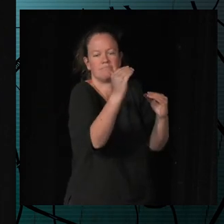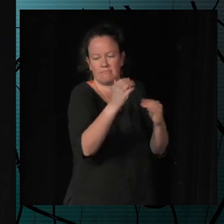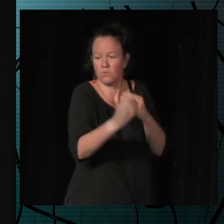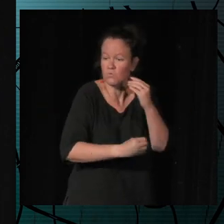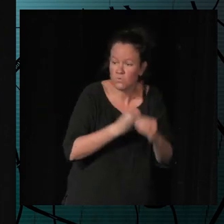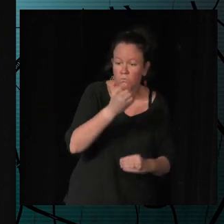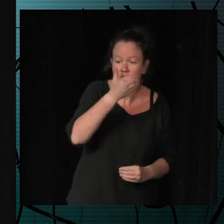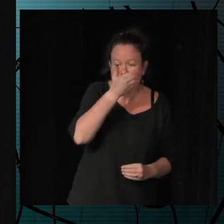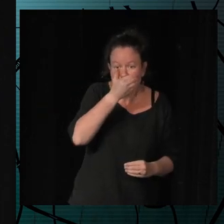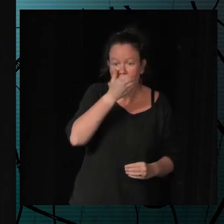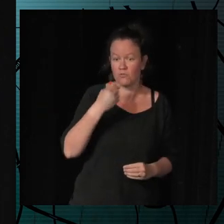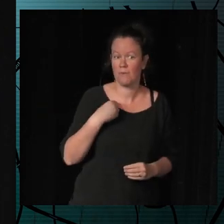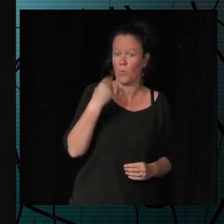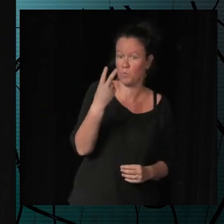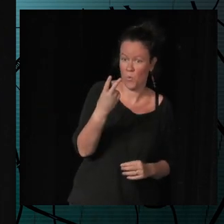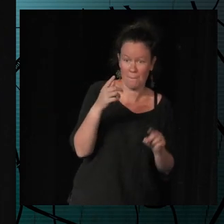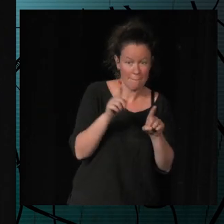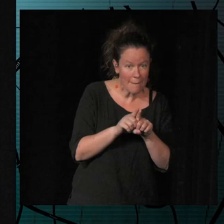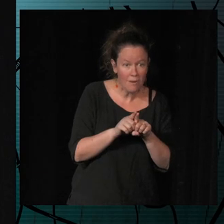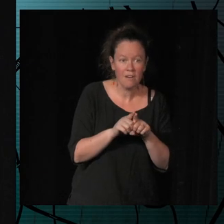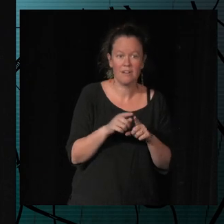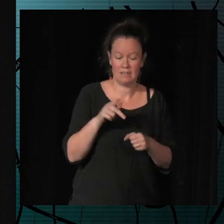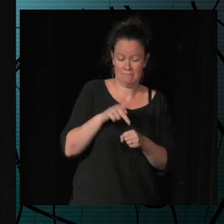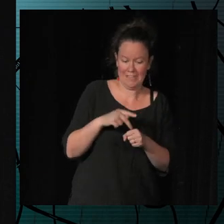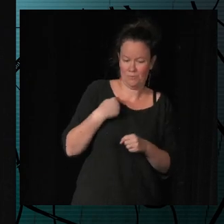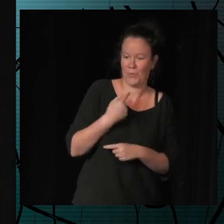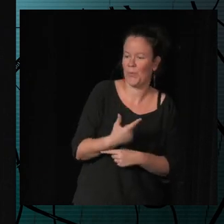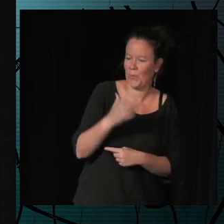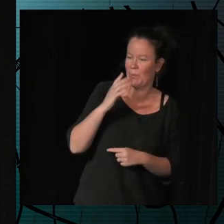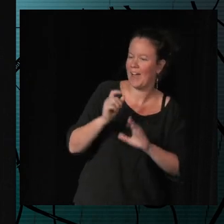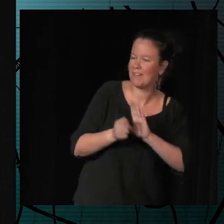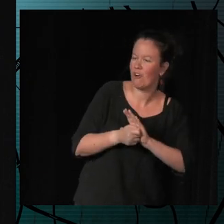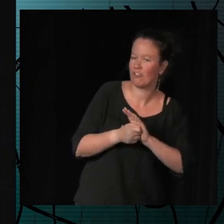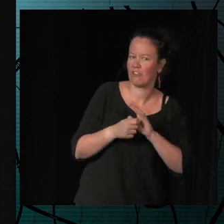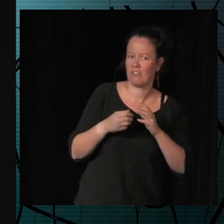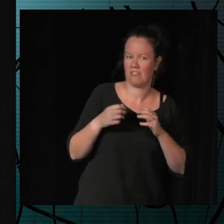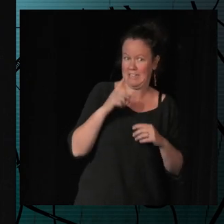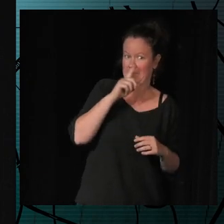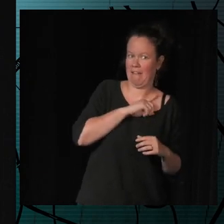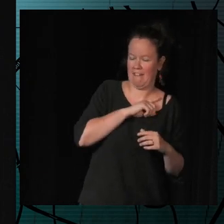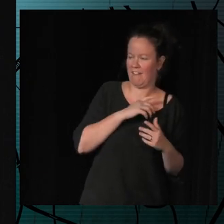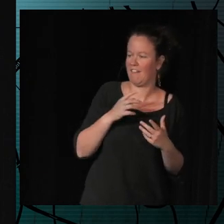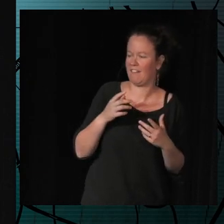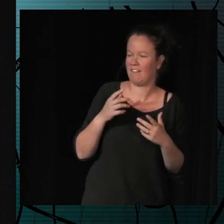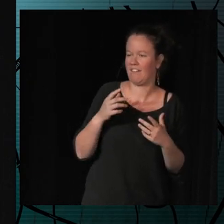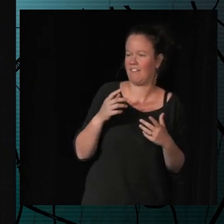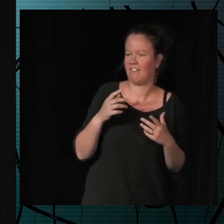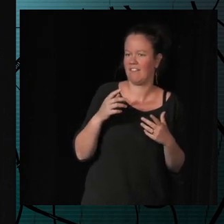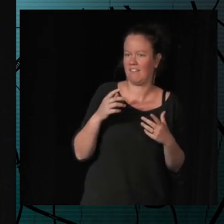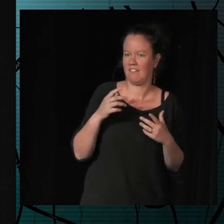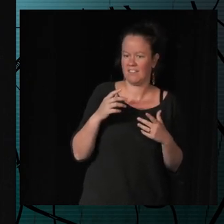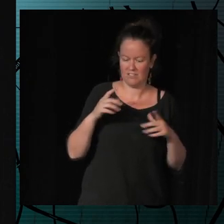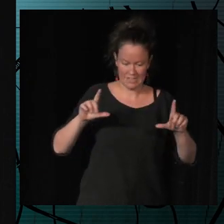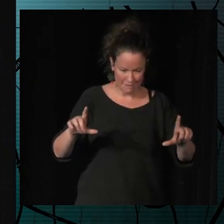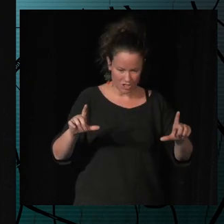un jeu qui contortionne les limites de la PS2 à l'époque et qui sait même exploiter les les les justement les les les les limitations